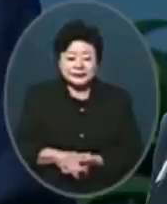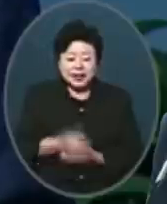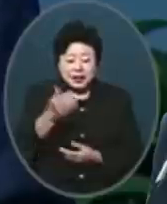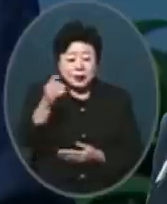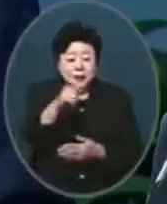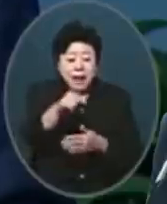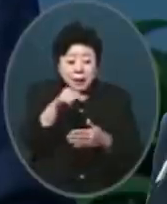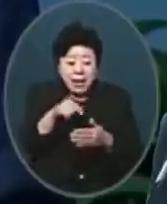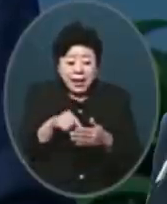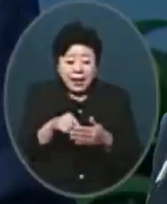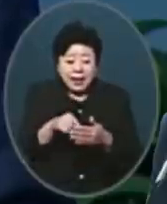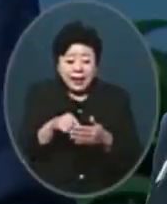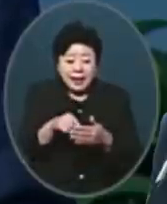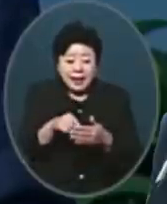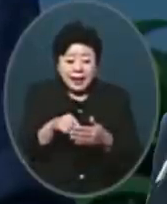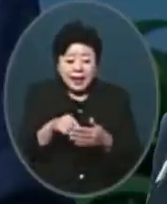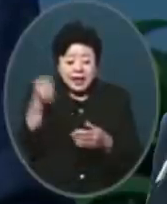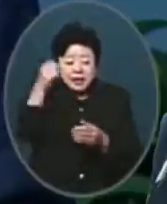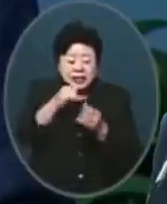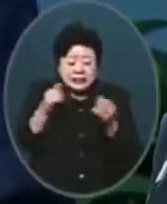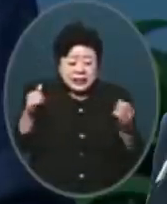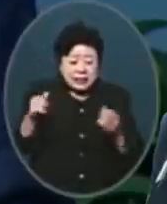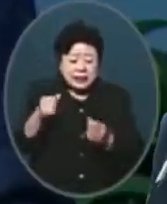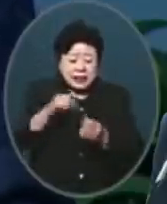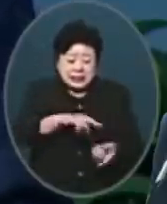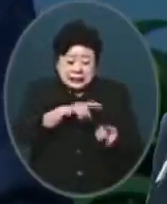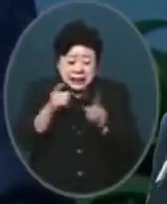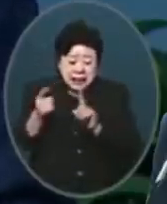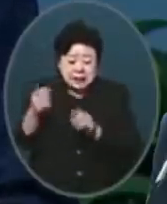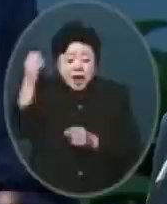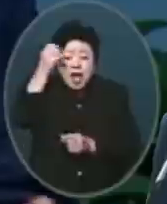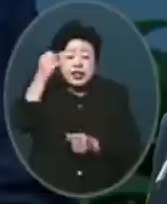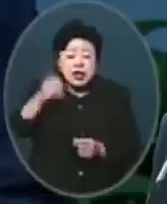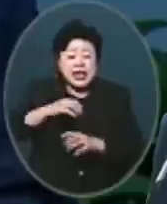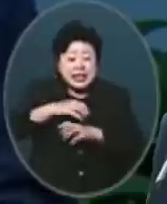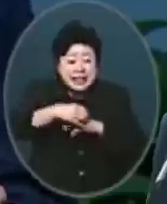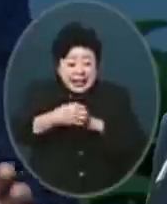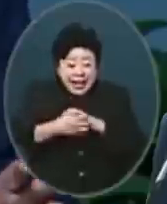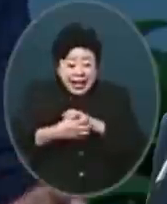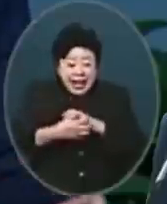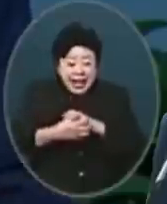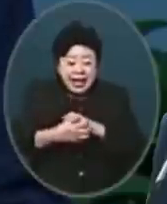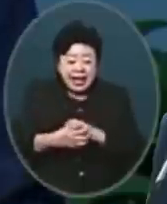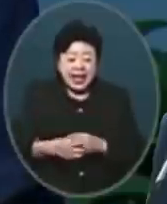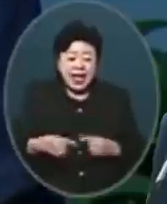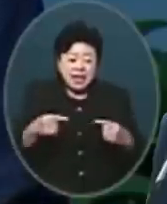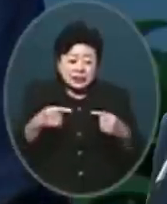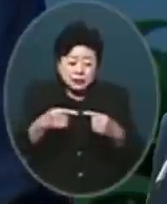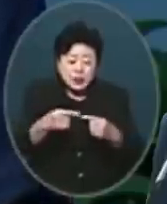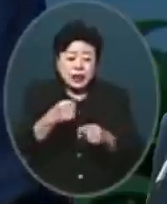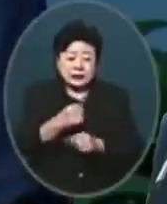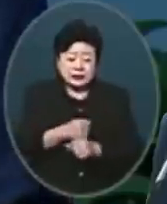여러분 마음속에 영의 사람이 살아나면 영의 세계에 접촉하는